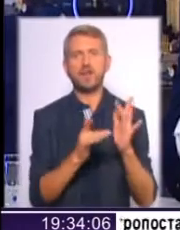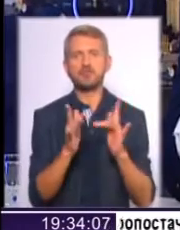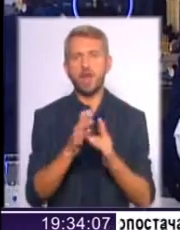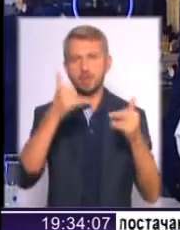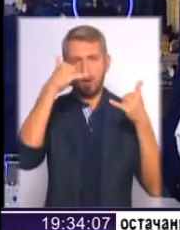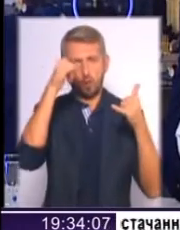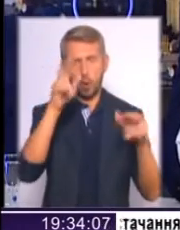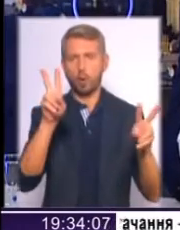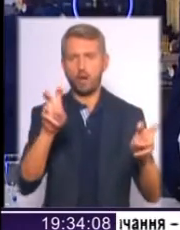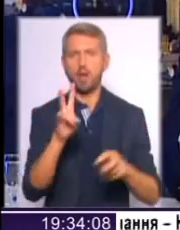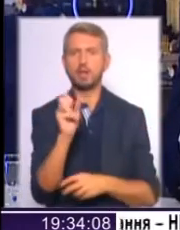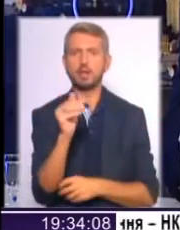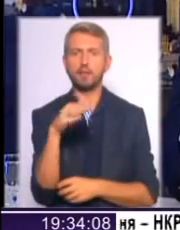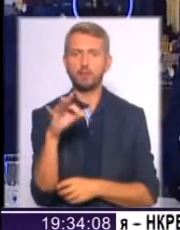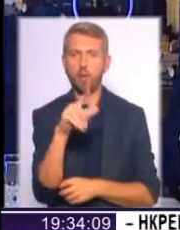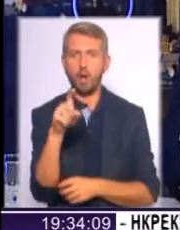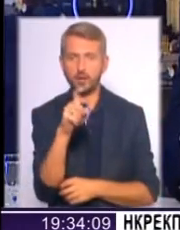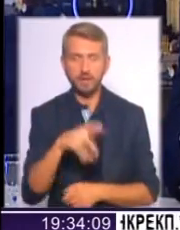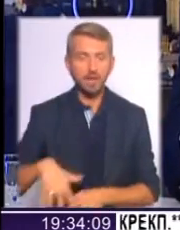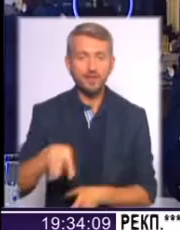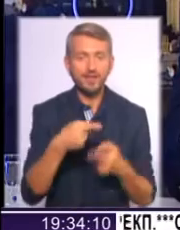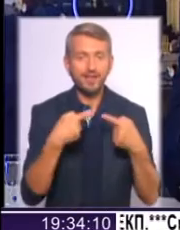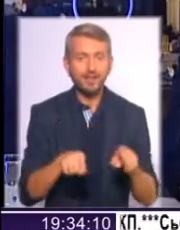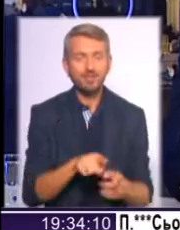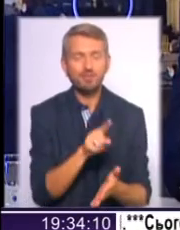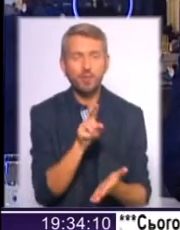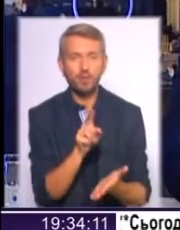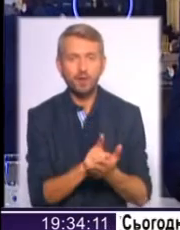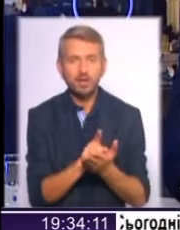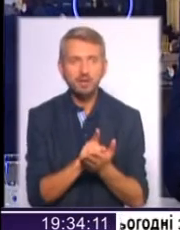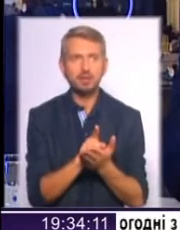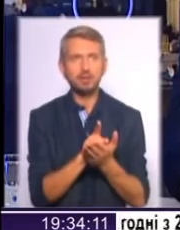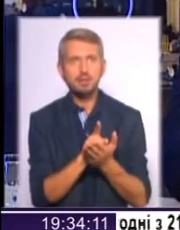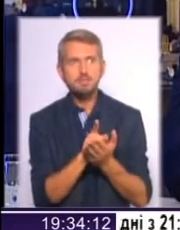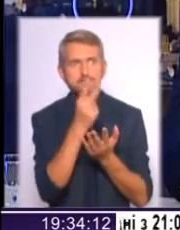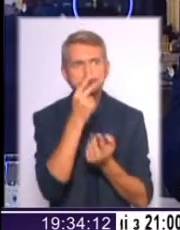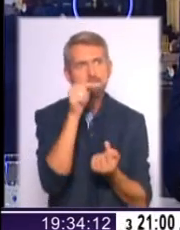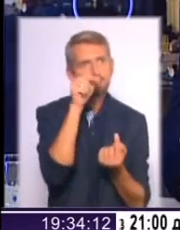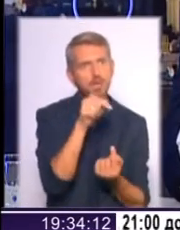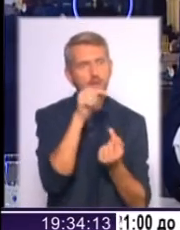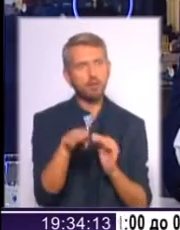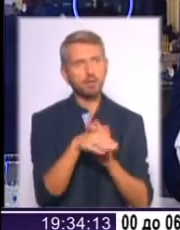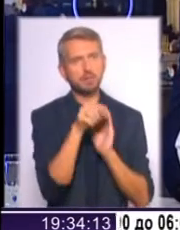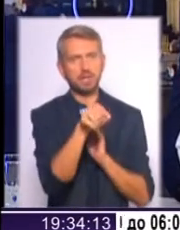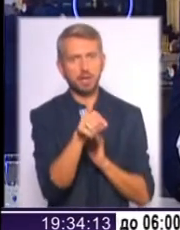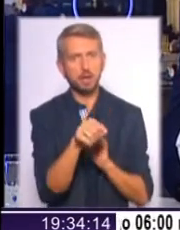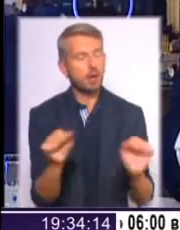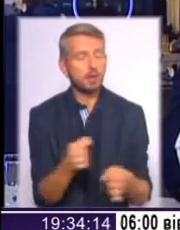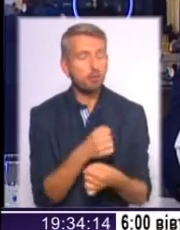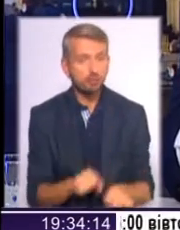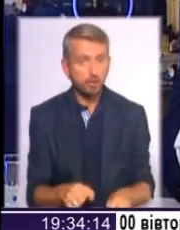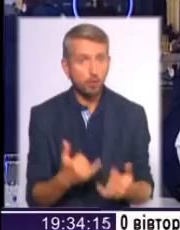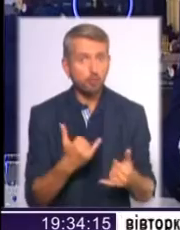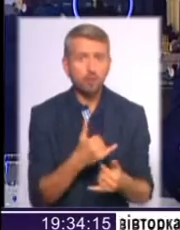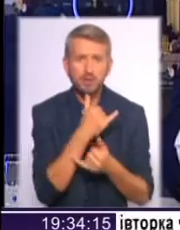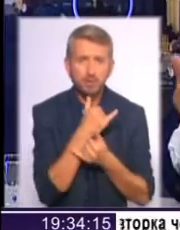і всі інші повинні якимось чином підлаштуватися під її статус, а неможливо. Тобто сьогодні